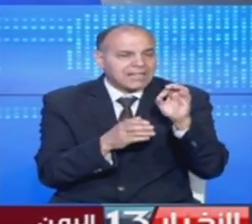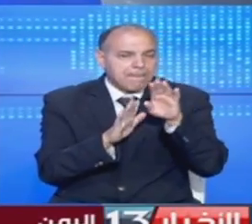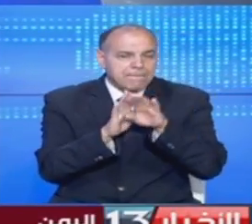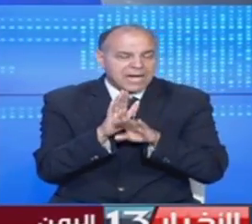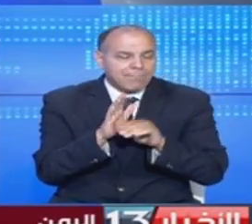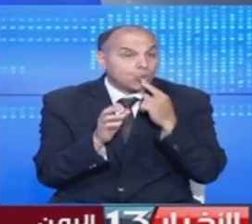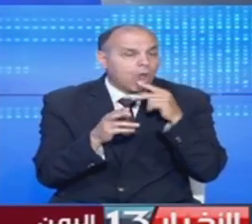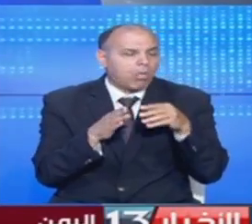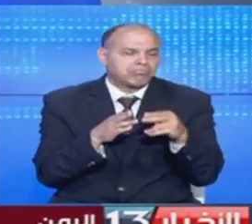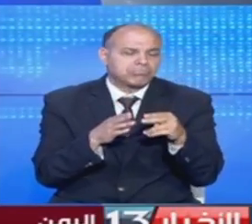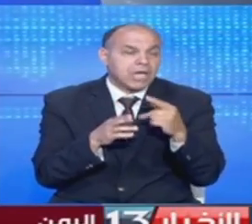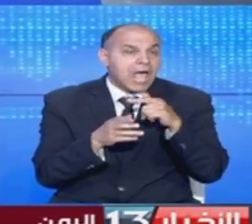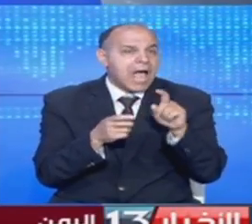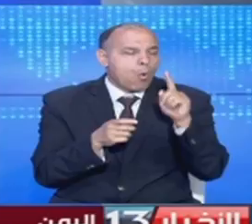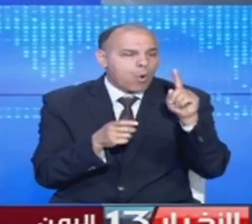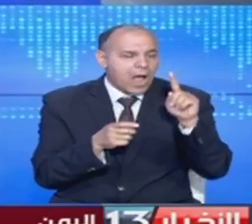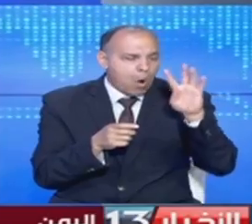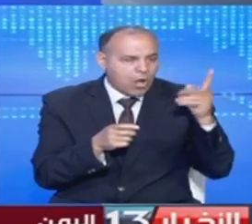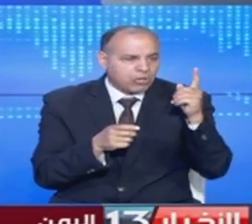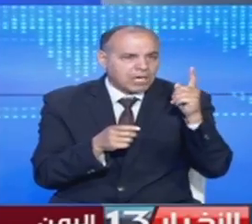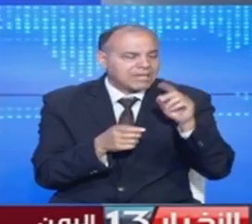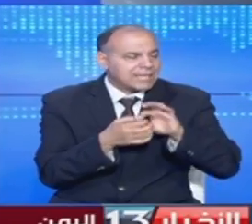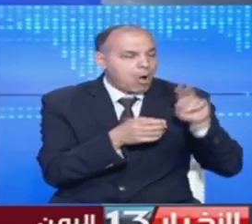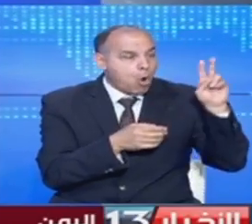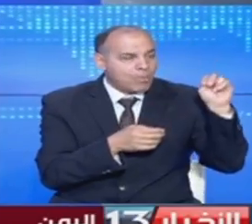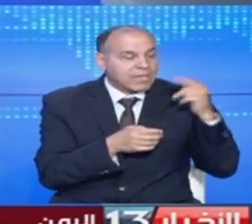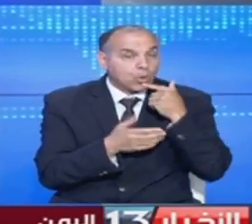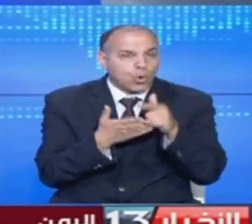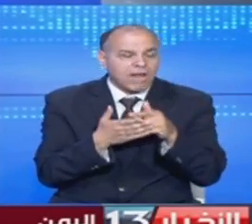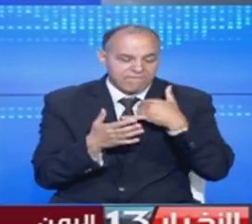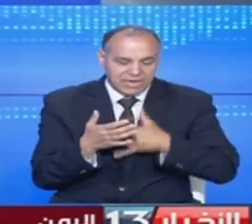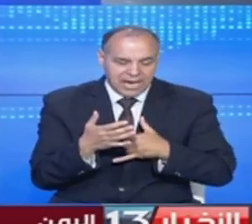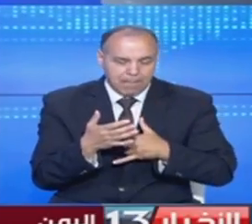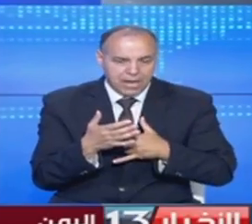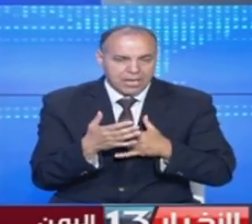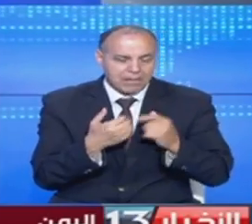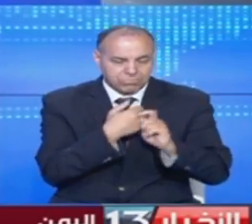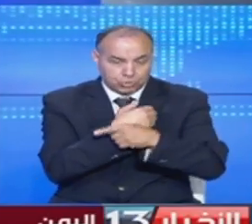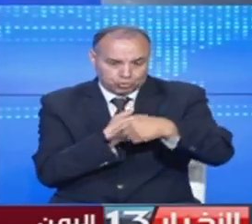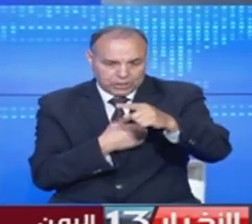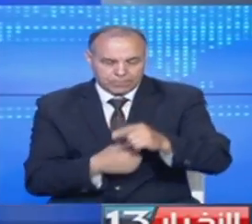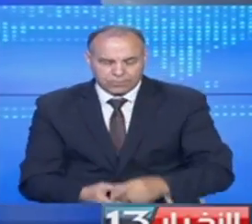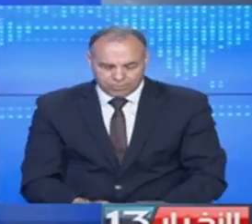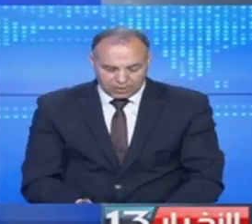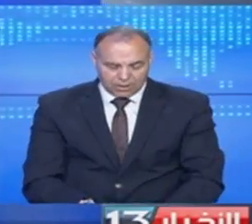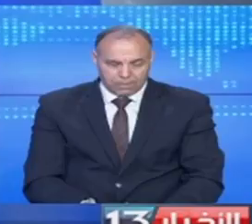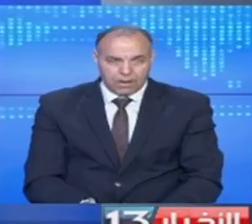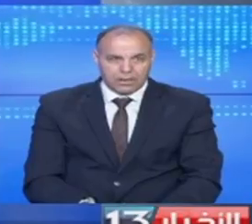برنامجا أساسيا من أصل 41 للأمم المتحدة في اليمن في الأسابيع القليلة إلى